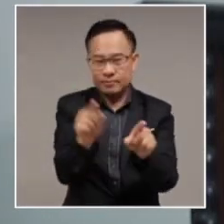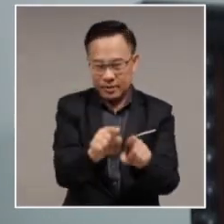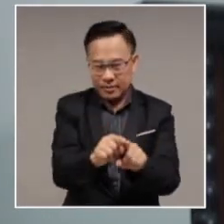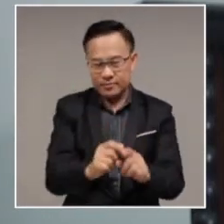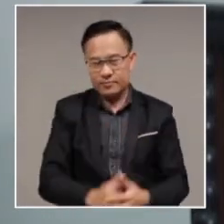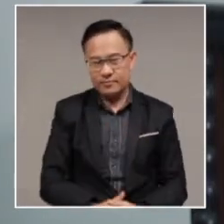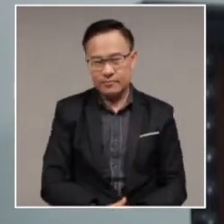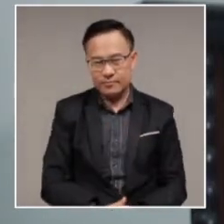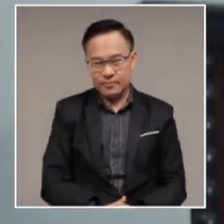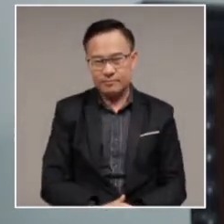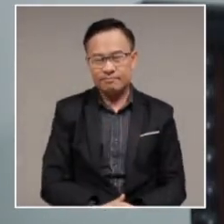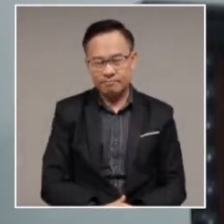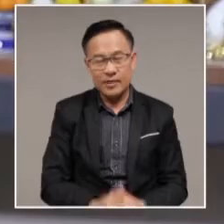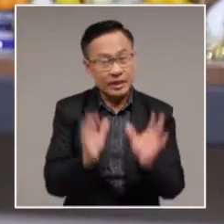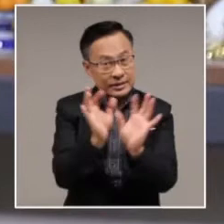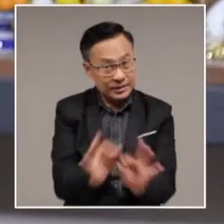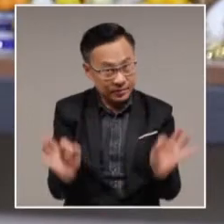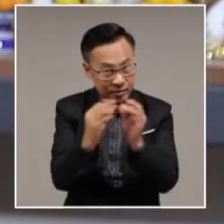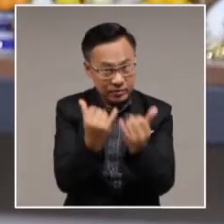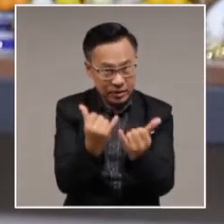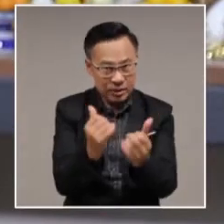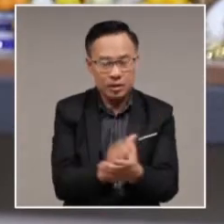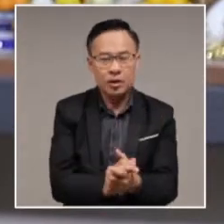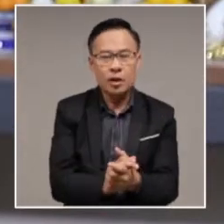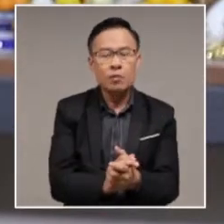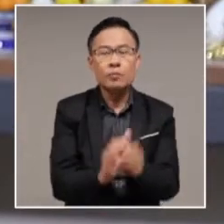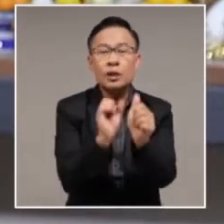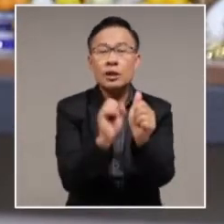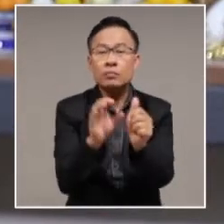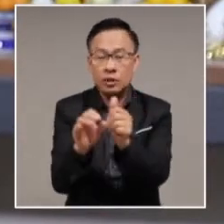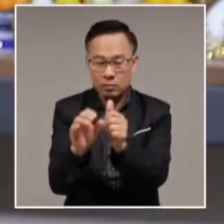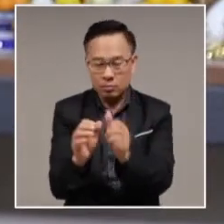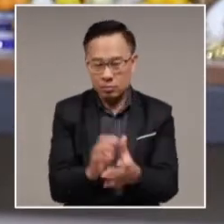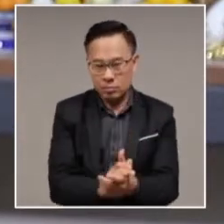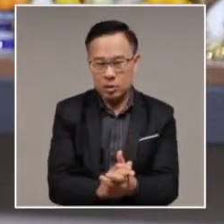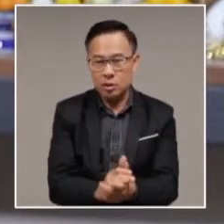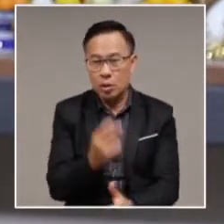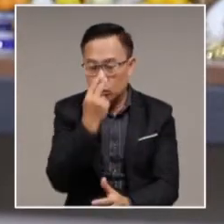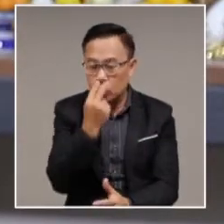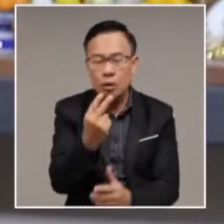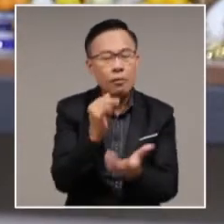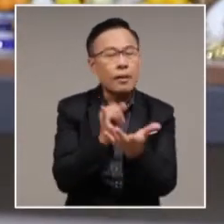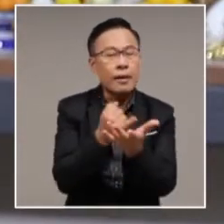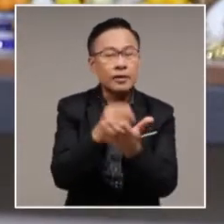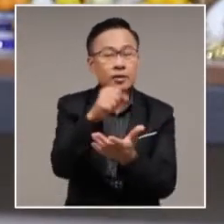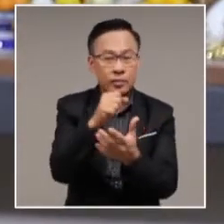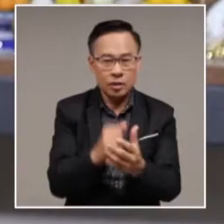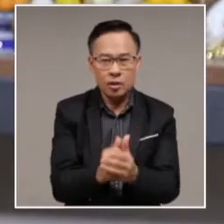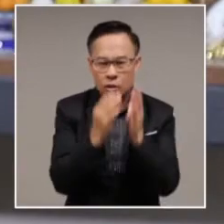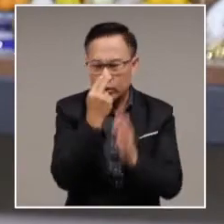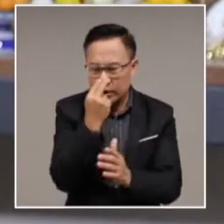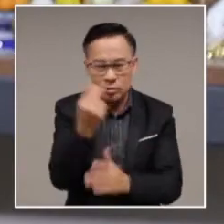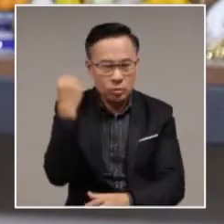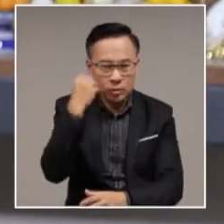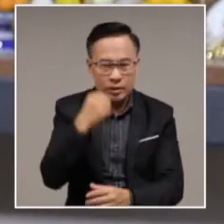าค่ะ นะคะแล้วก็ที่สำคัญนะคะคุณผู้ชมคะอาจจะเป็นข้อคิดที่ดูแบบว่าเรียบง่ายหลายค